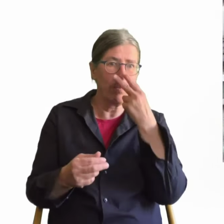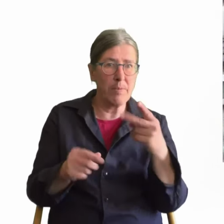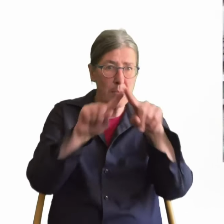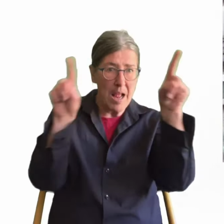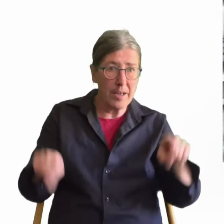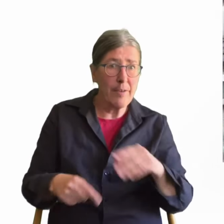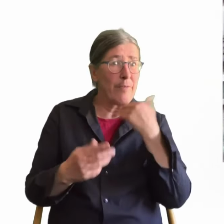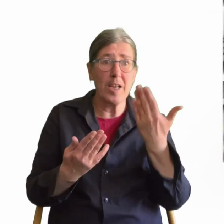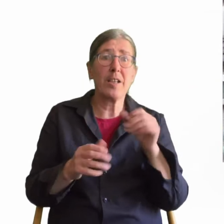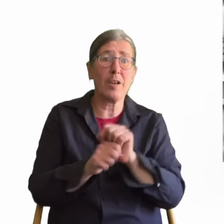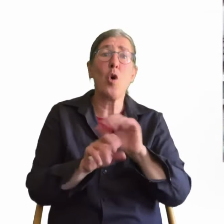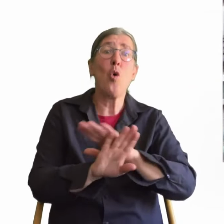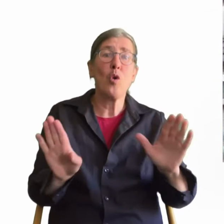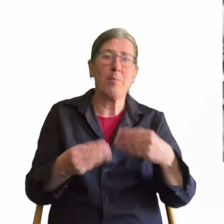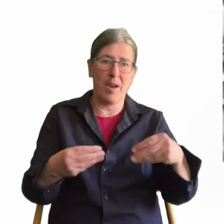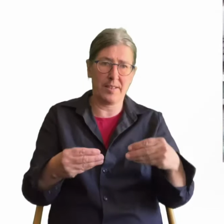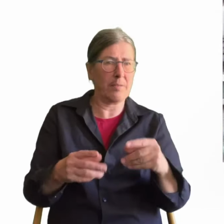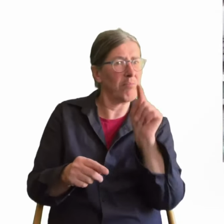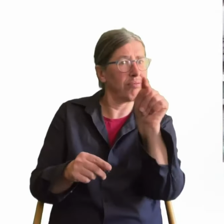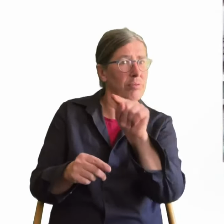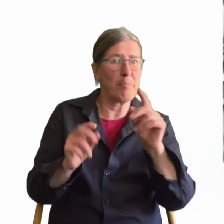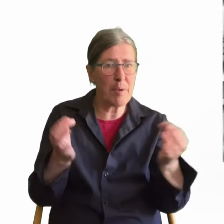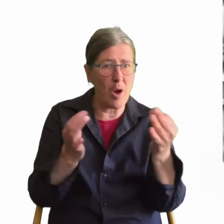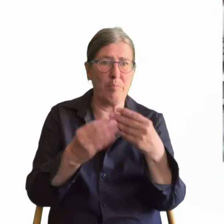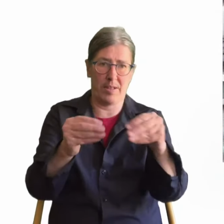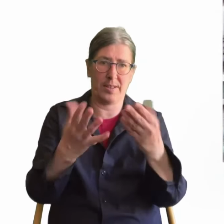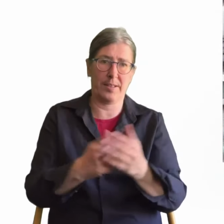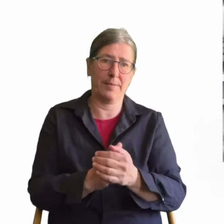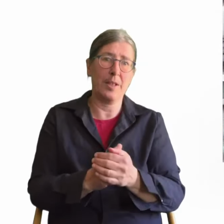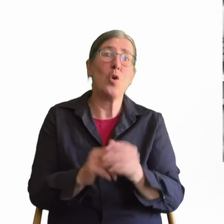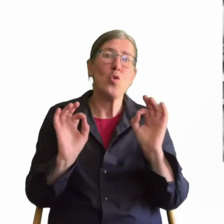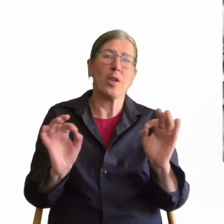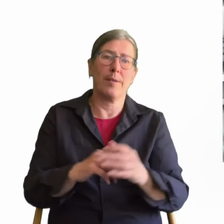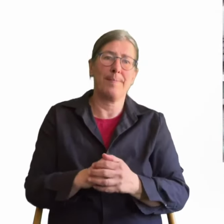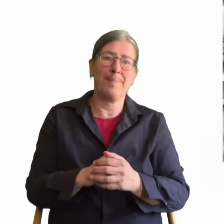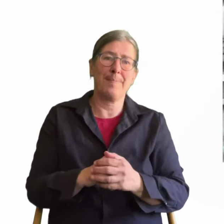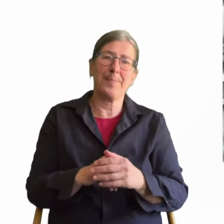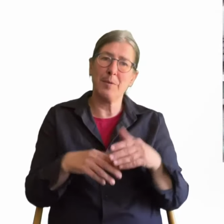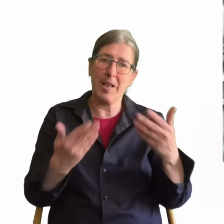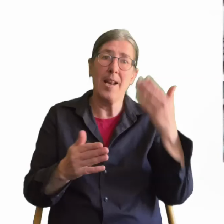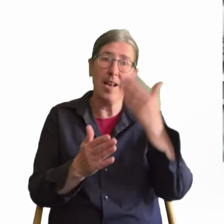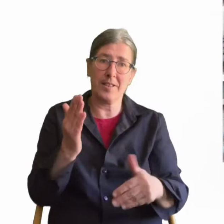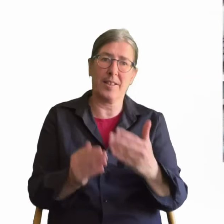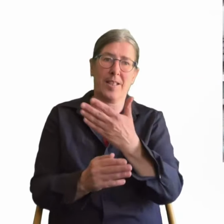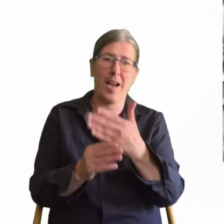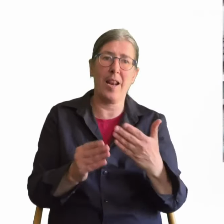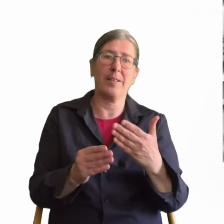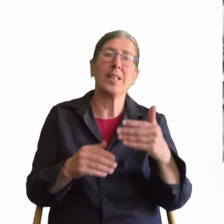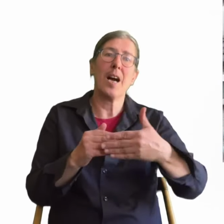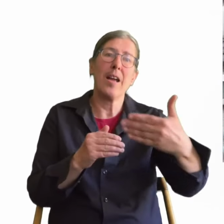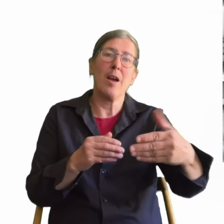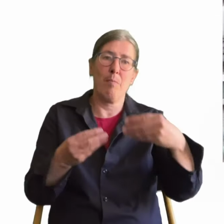Bild, es geht auch vieles ohne Plastik. Einiges geht eben nicht ohne Plastik. Gut, soweit. Das war der letzte